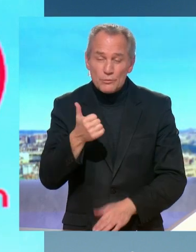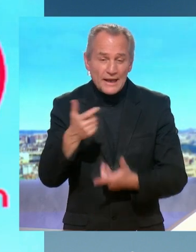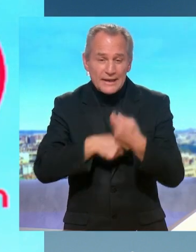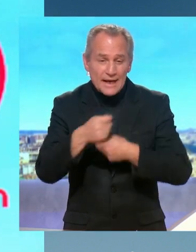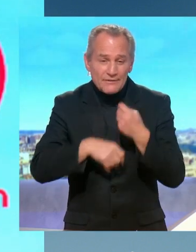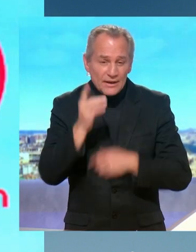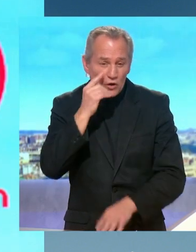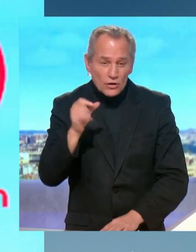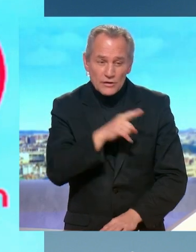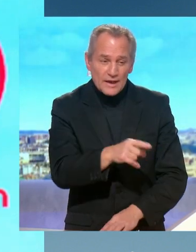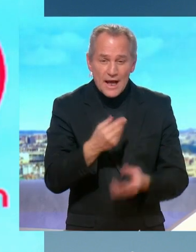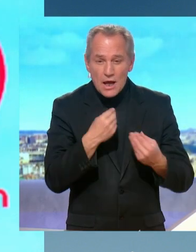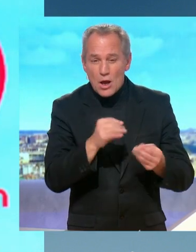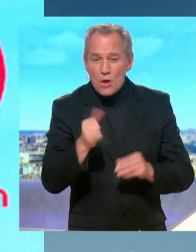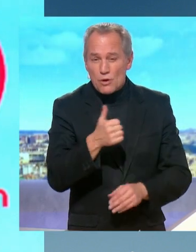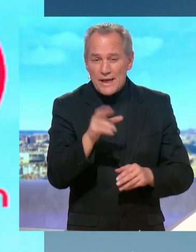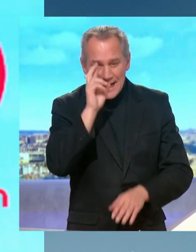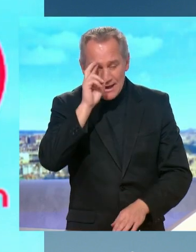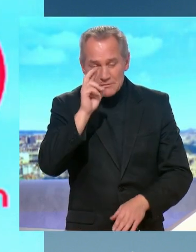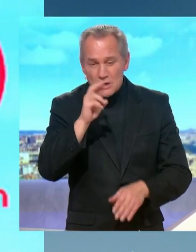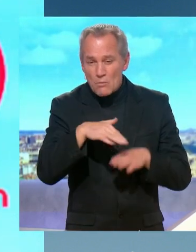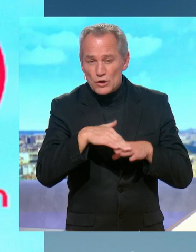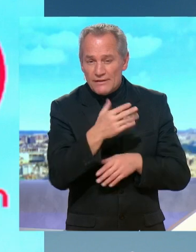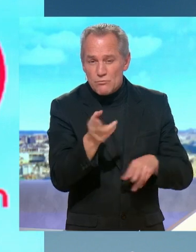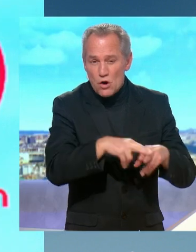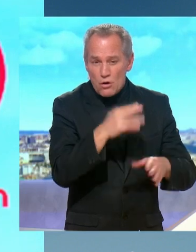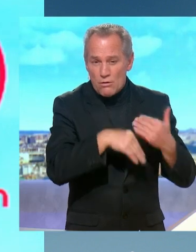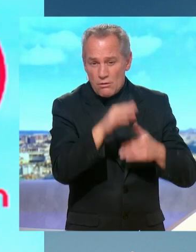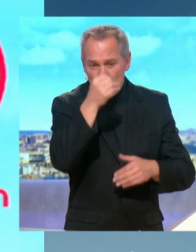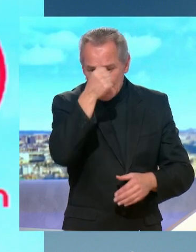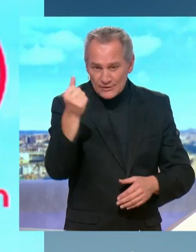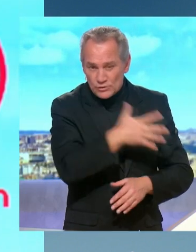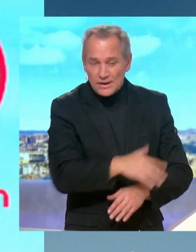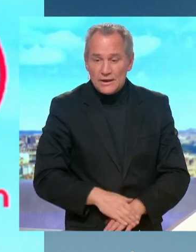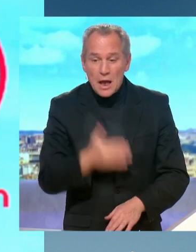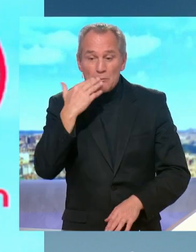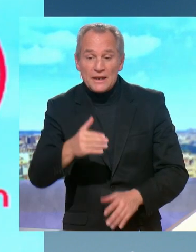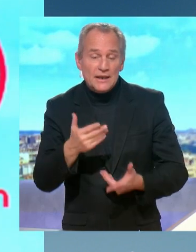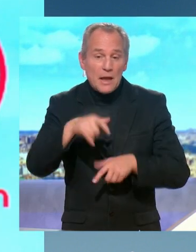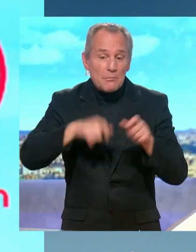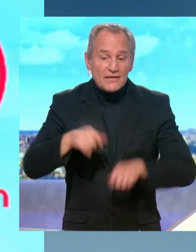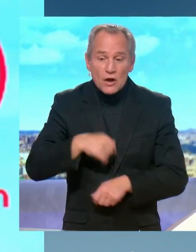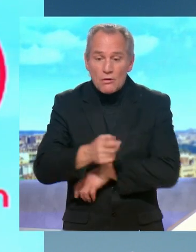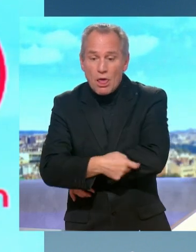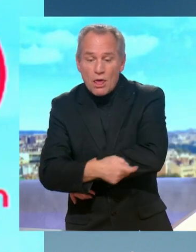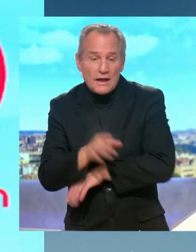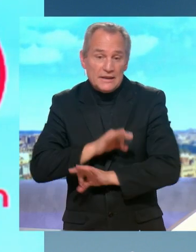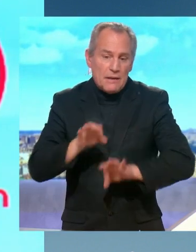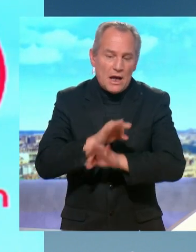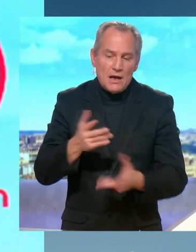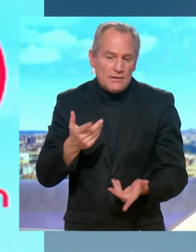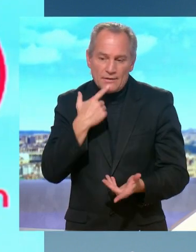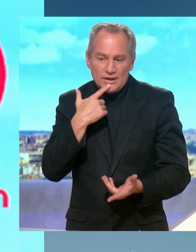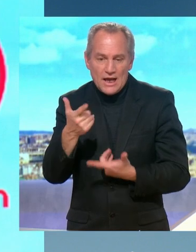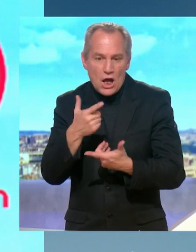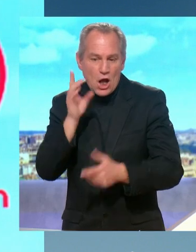de mort aux États-Unis. C'est partout dans le monde. Et pourquoi ? Parce qu'il y a des gens qui consomment. Si les gens ne consommaient pas de la drogue, ça ne se vendrait pas. n'y aurait pas de point de deal, n'y aurait pas de règlement